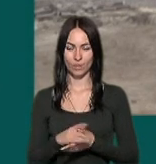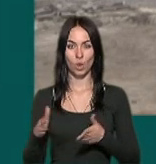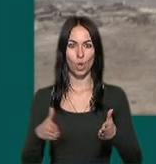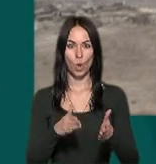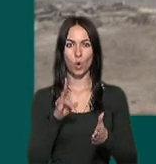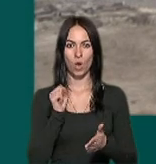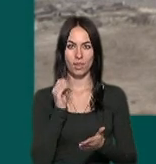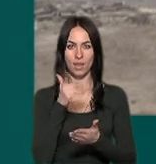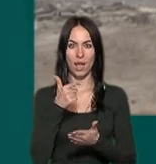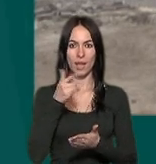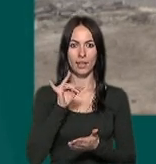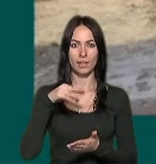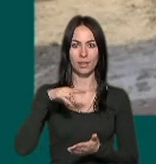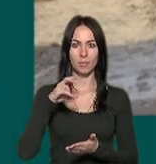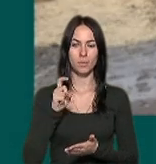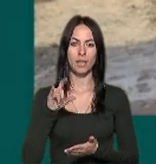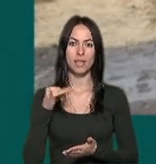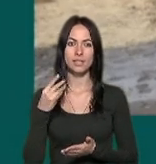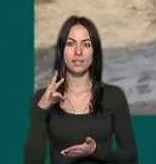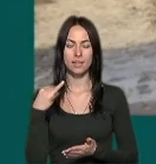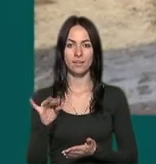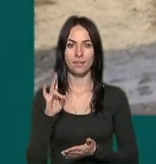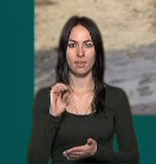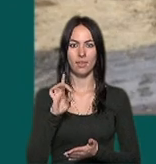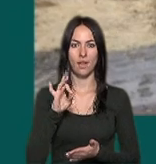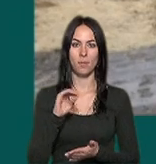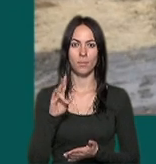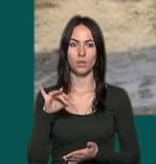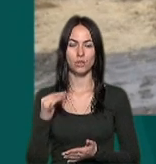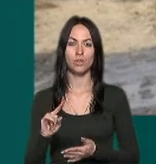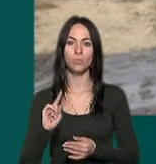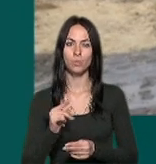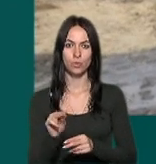Дорога на гімназійній набережній. Чому роботи не завершили вчасно?